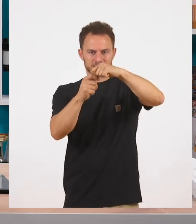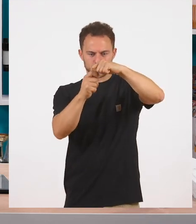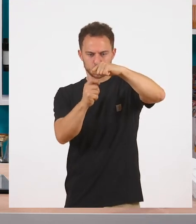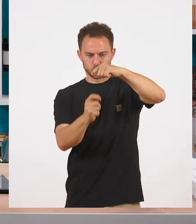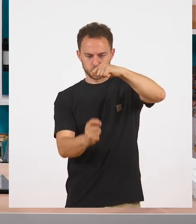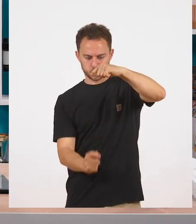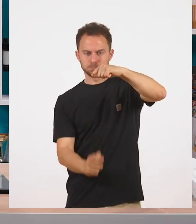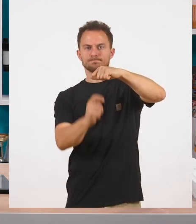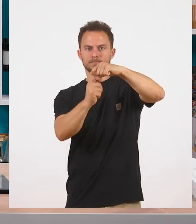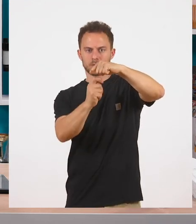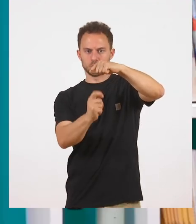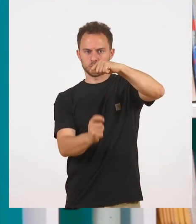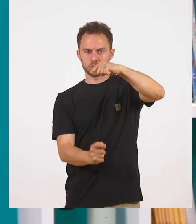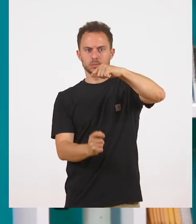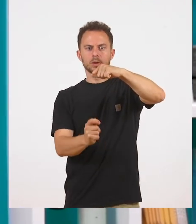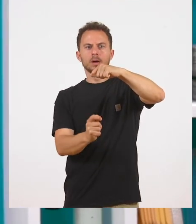τραβήξουμε το δυναμόμετρο,